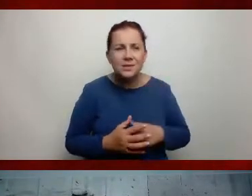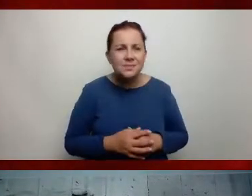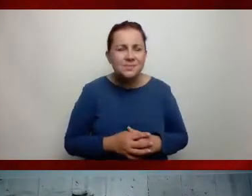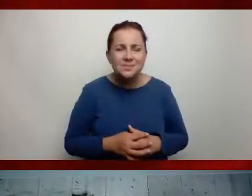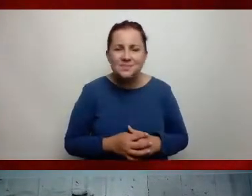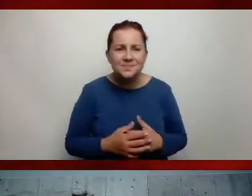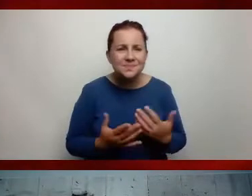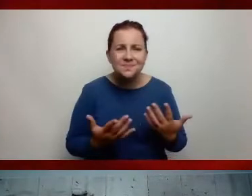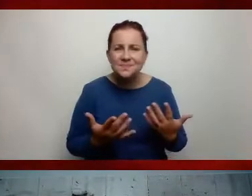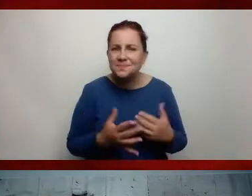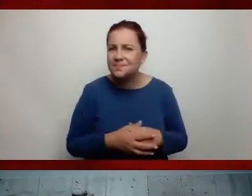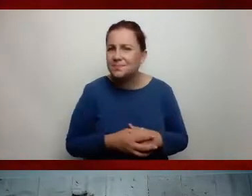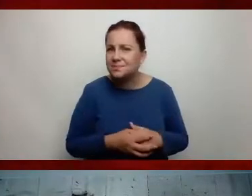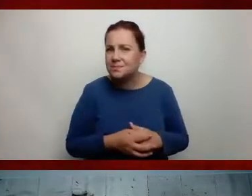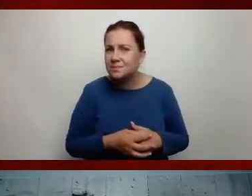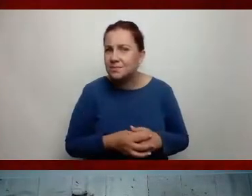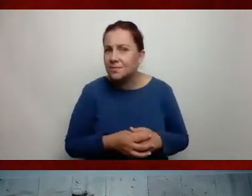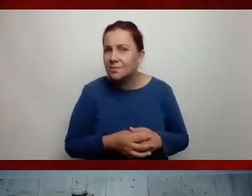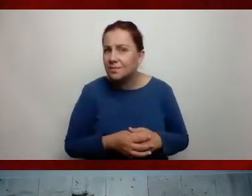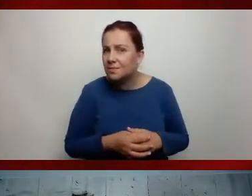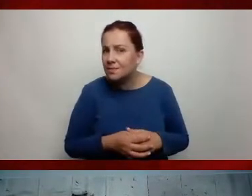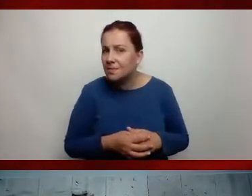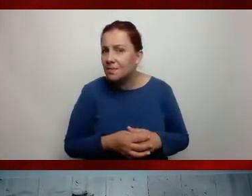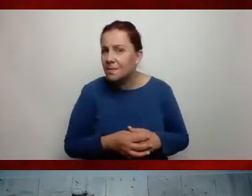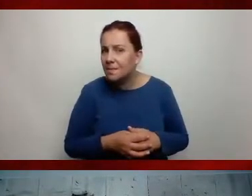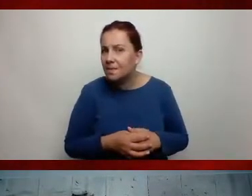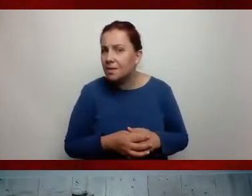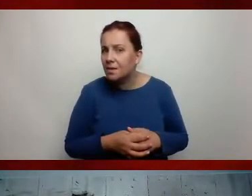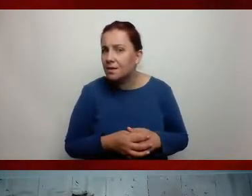Jacek w rymowance z zagrobu,